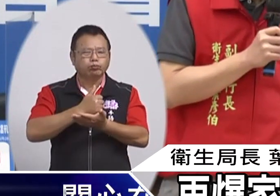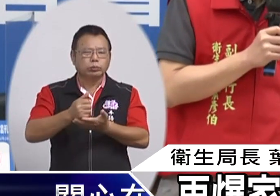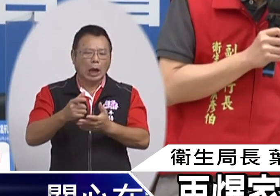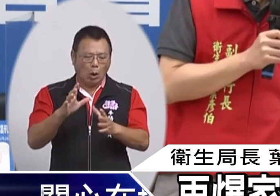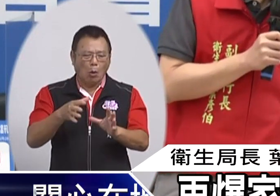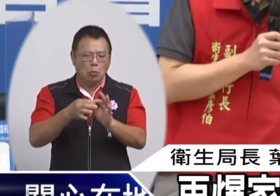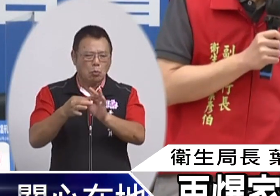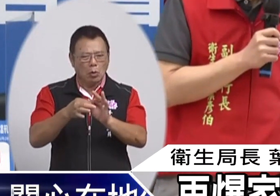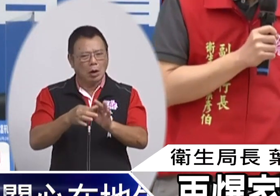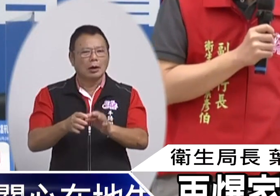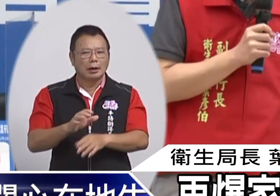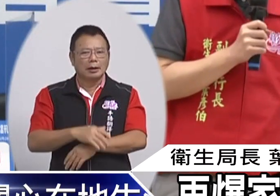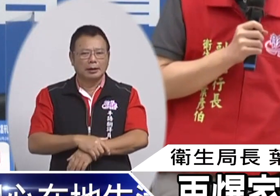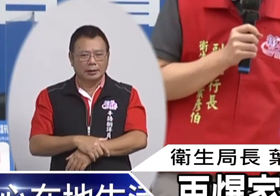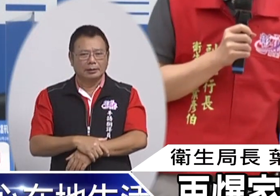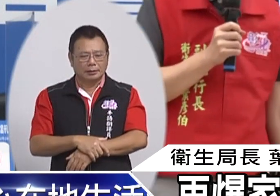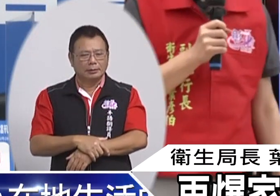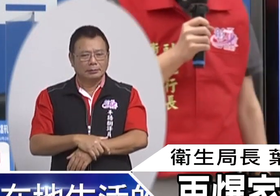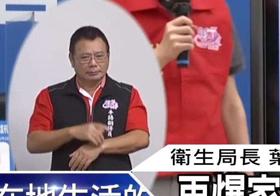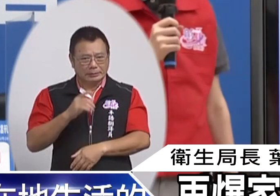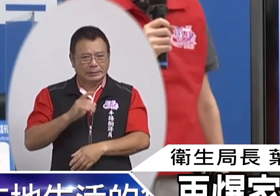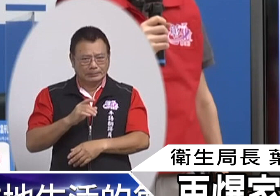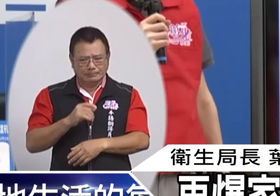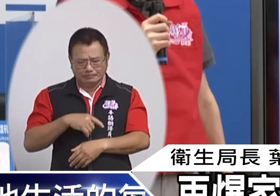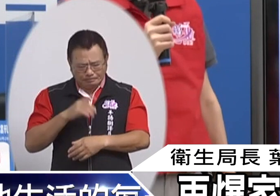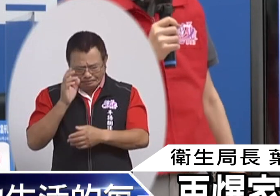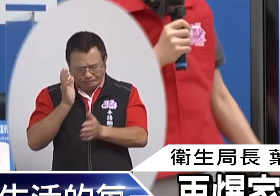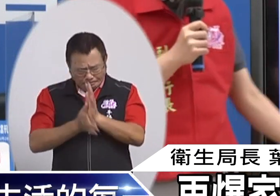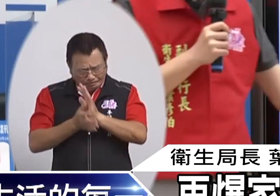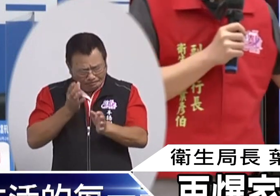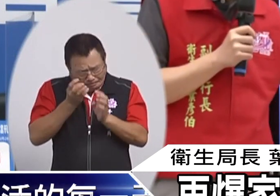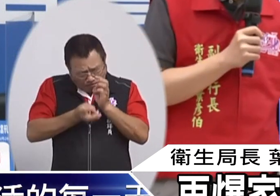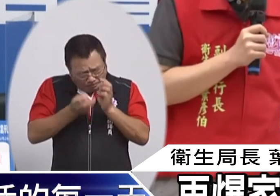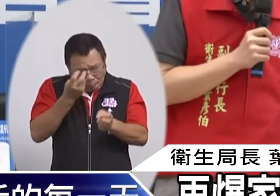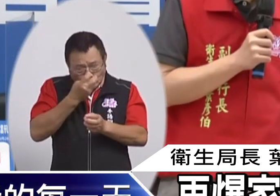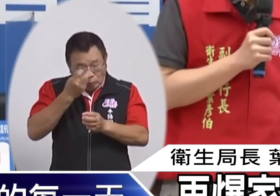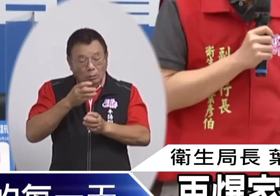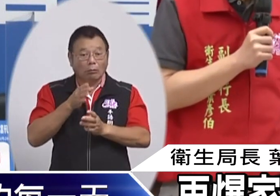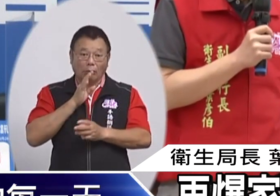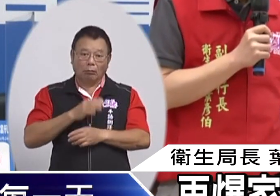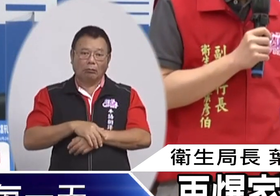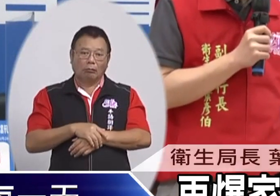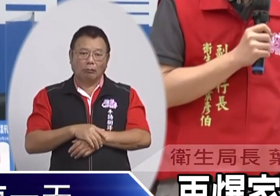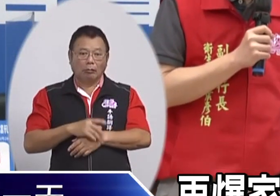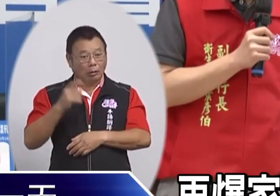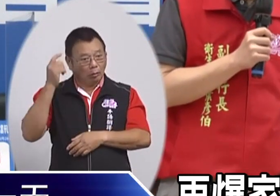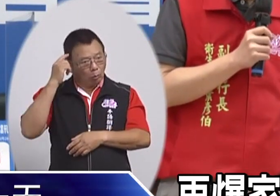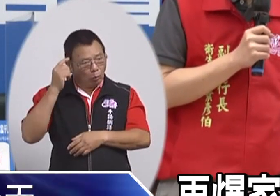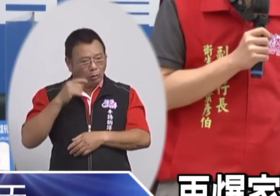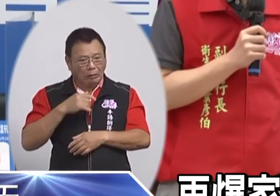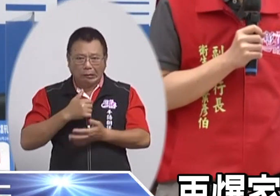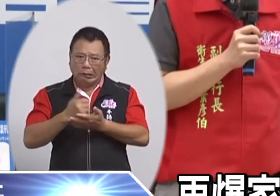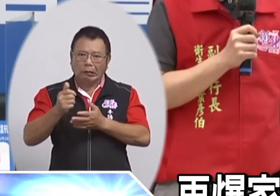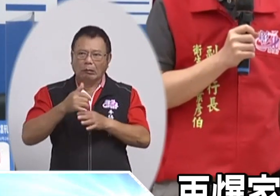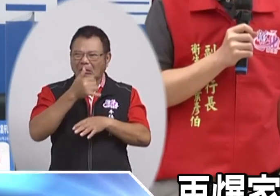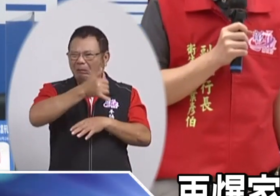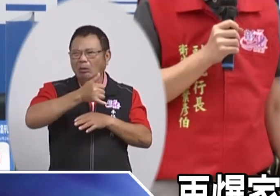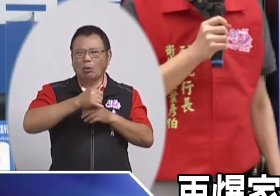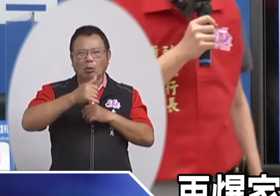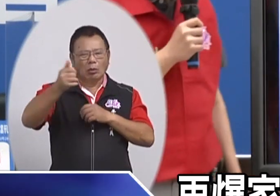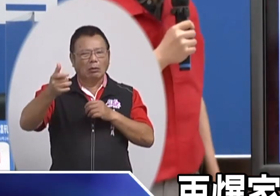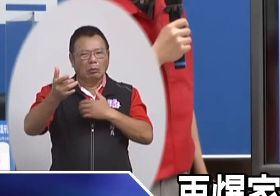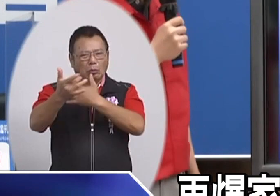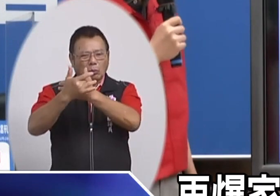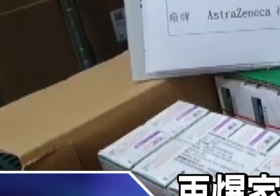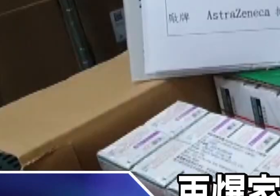场，所以这部分我们今天正在做医调框列跟裁剪。那你可以想象，只要是物流业，它的复杂度就会高一